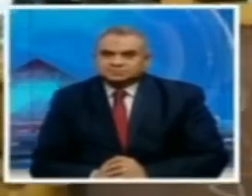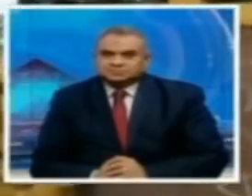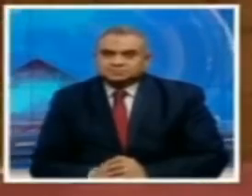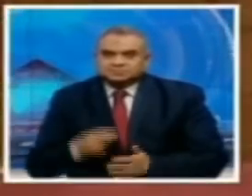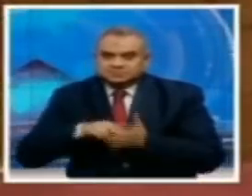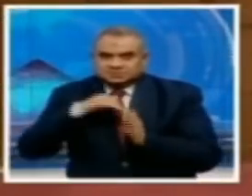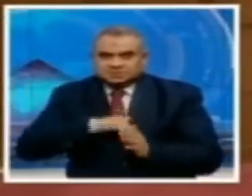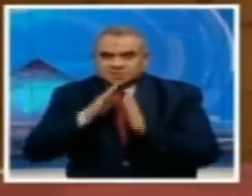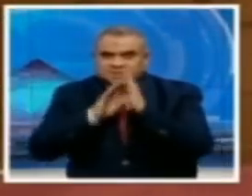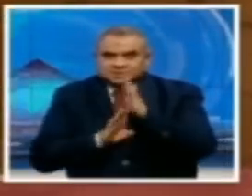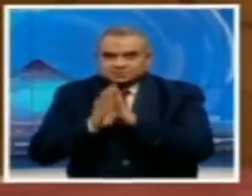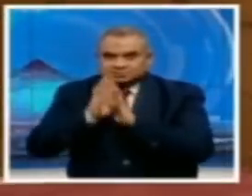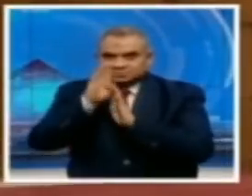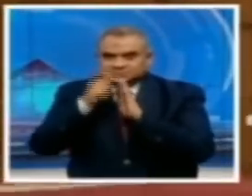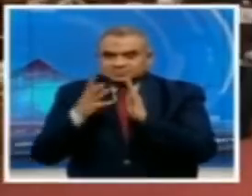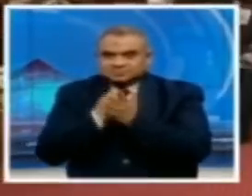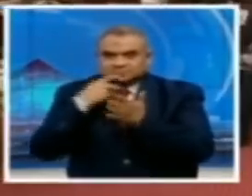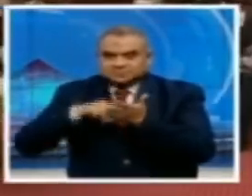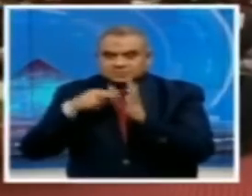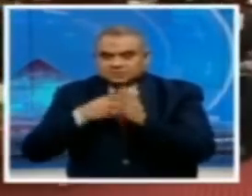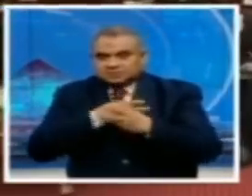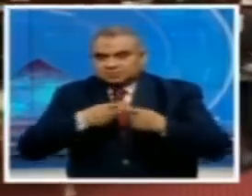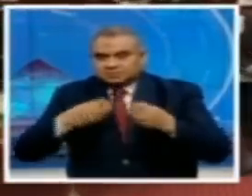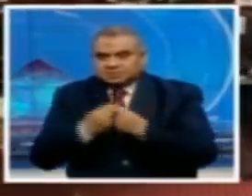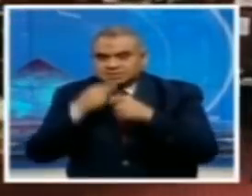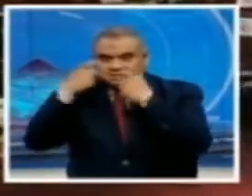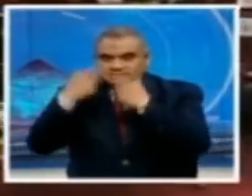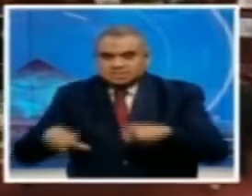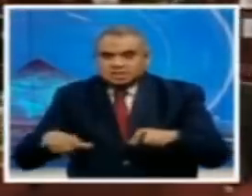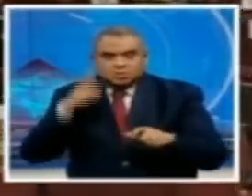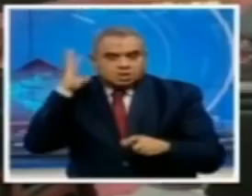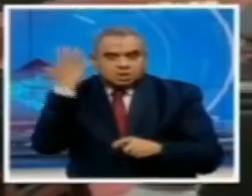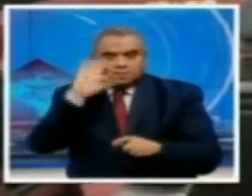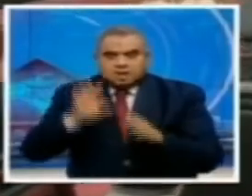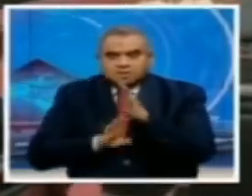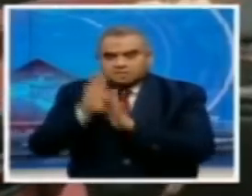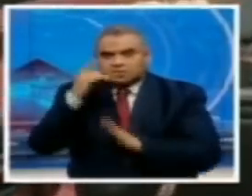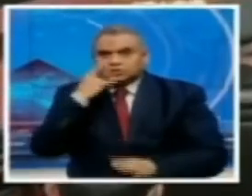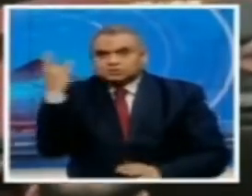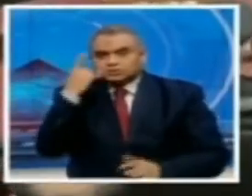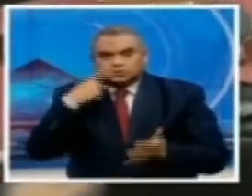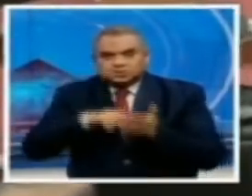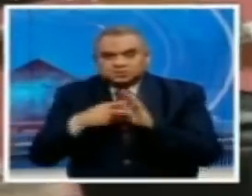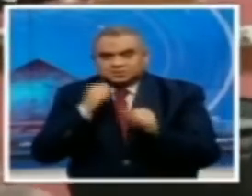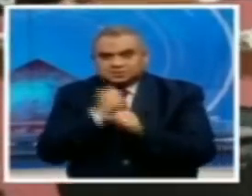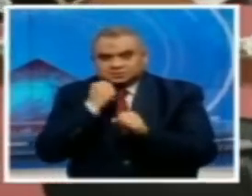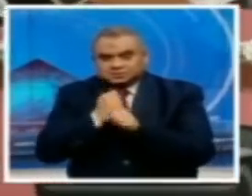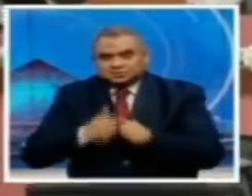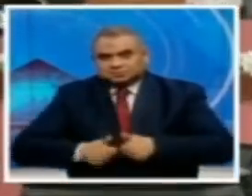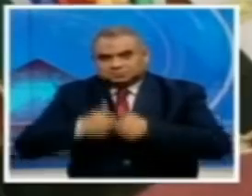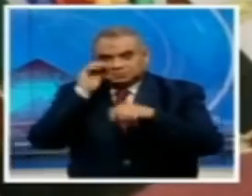وتبقى مصر قبلة للكوادر الأمنية من مختلف الدول تنهل من خبراتها الأمنية التي تتسم بالاحترافية